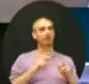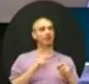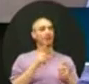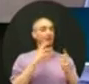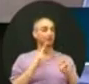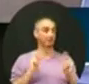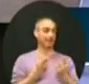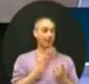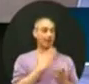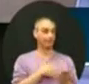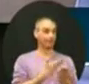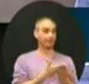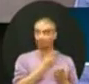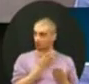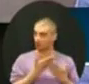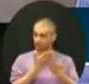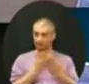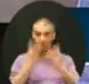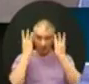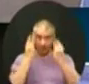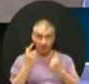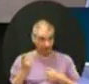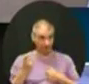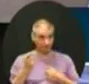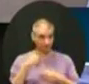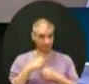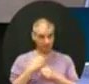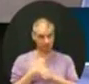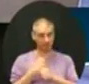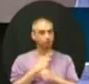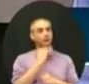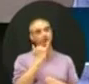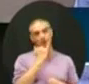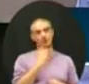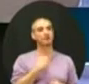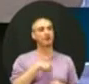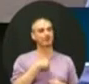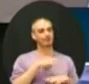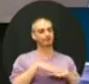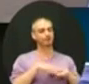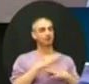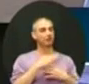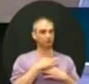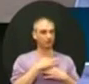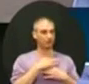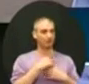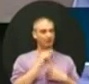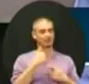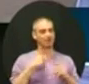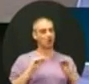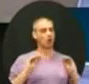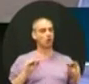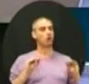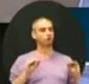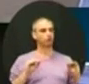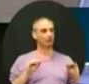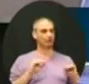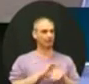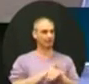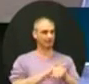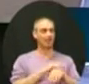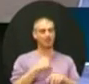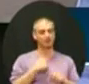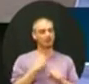בהתנדבות. ואתה מסייע למגזר החרדי בתעסוקה, נכון? נכון, אני, המקצוע שלי למעשה זה קואוצ'ר, אני עוסק בנושא